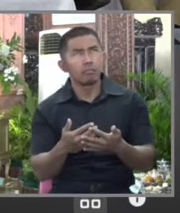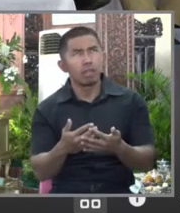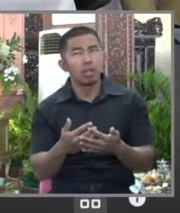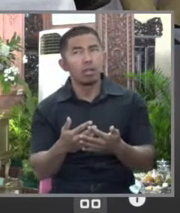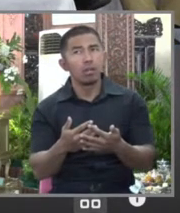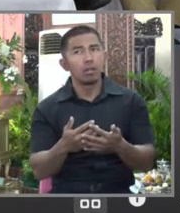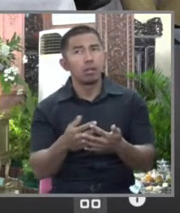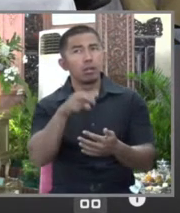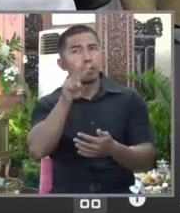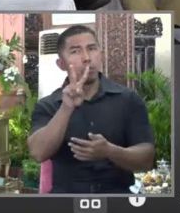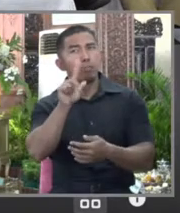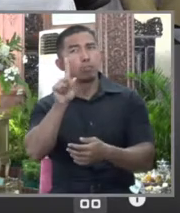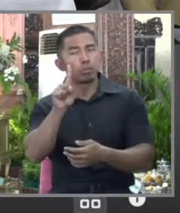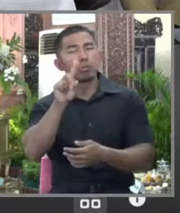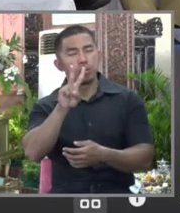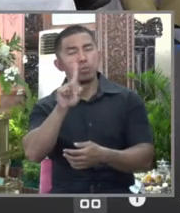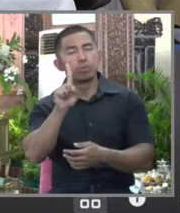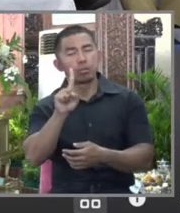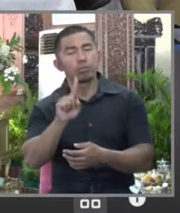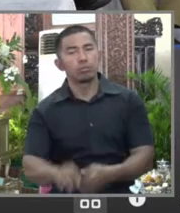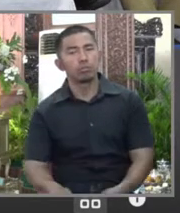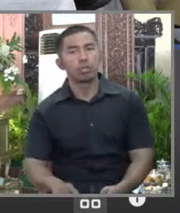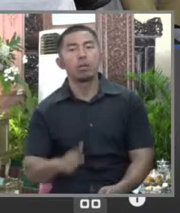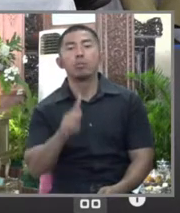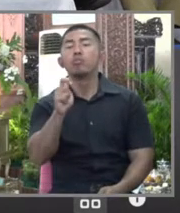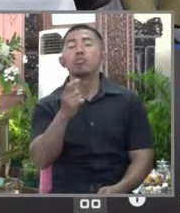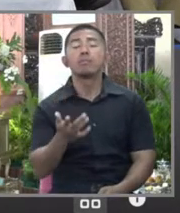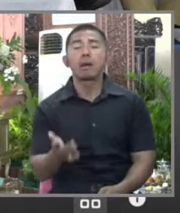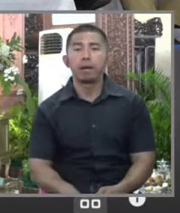Sebanyak 21. 21. Butuhnya berapa?